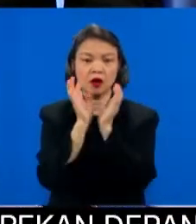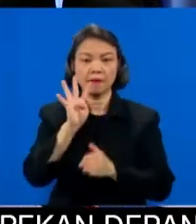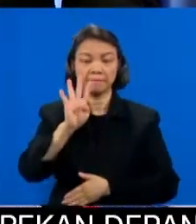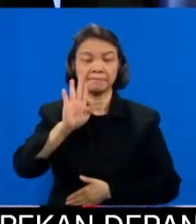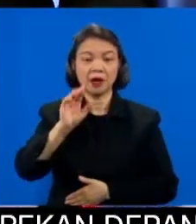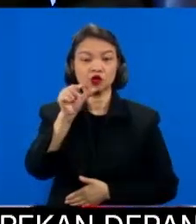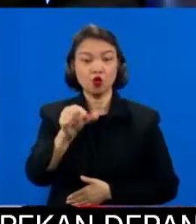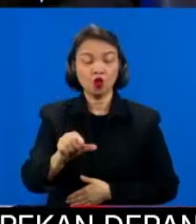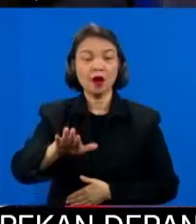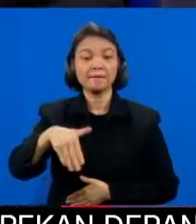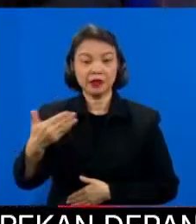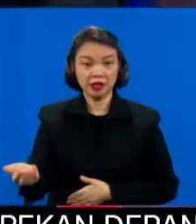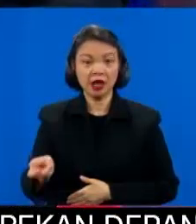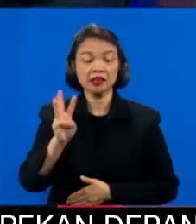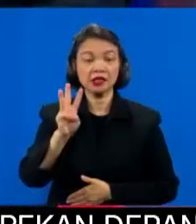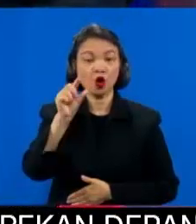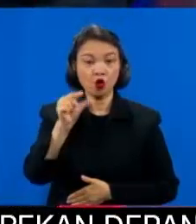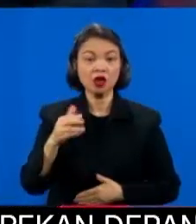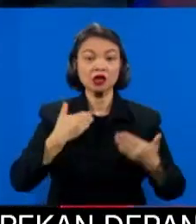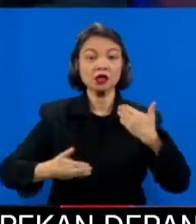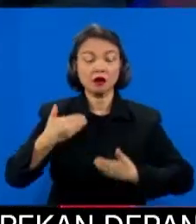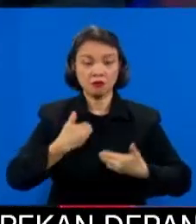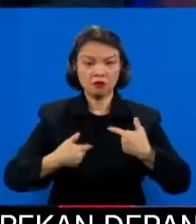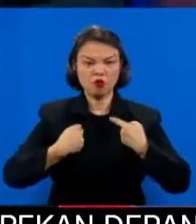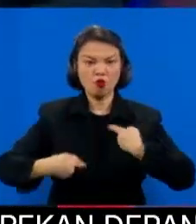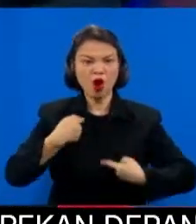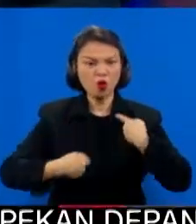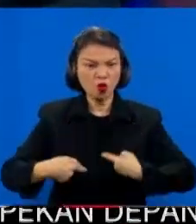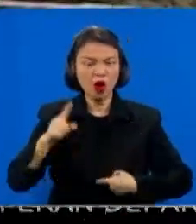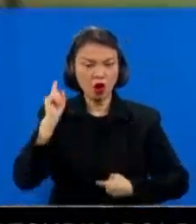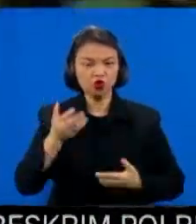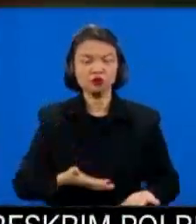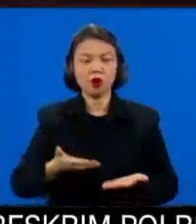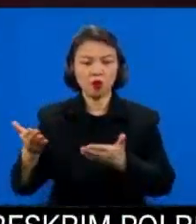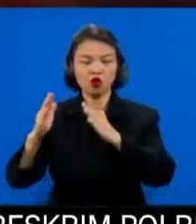orang lainnya harus mendapatkan perawatan dokter karena menderita luka.